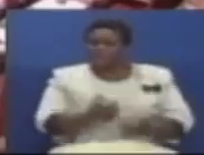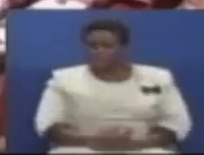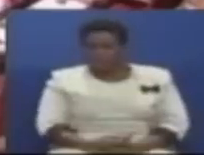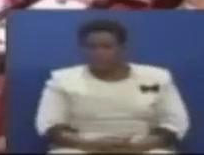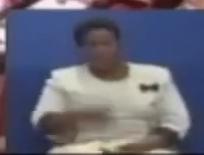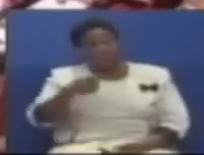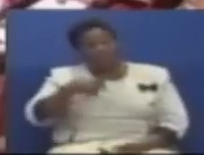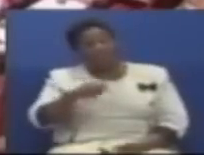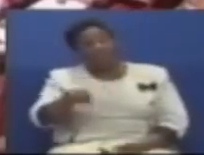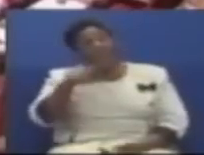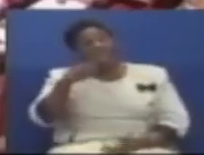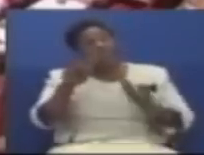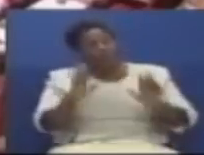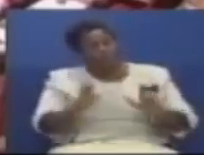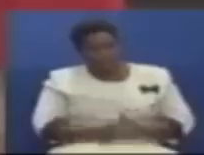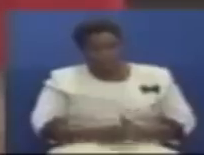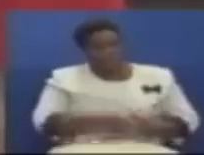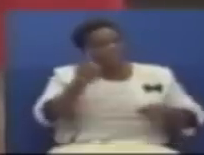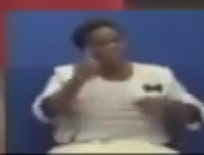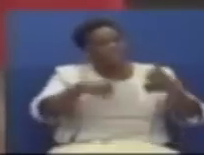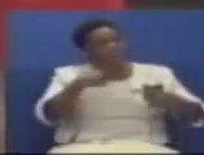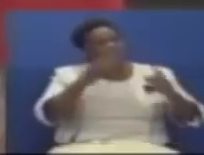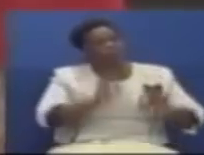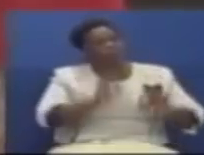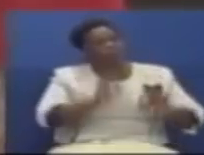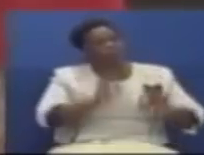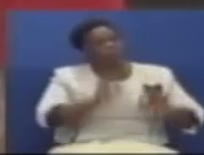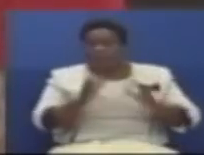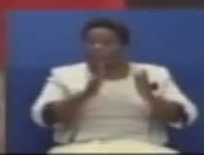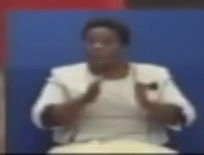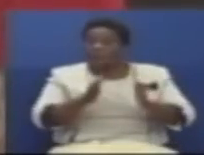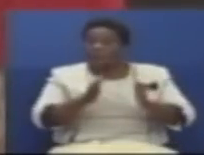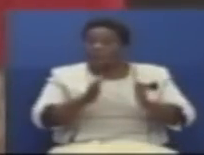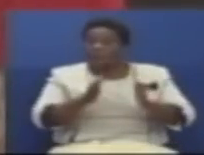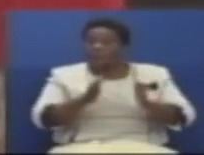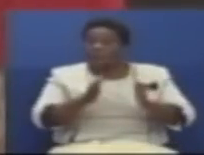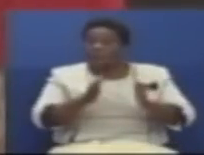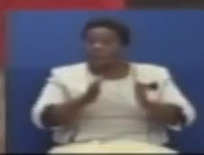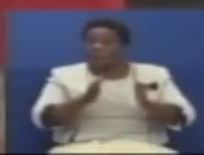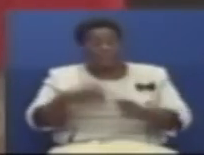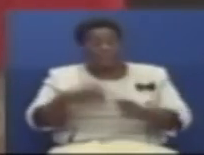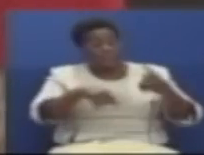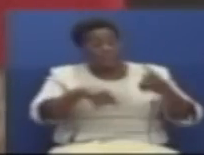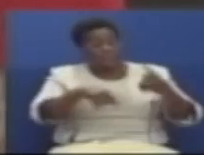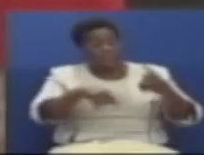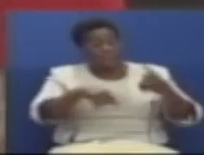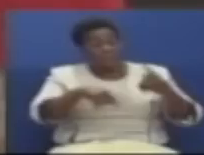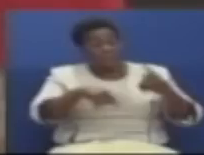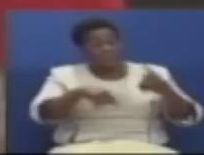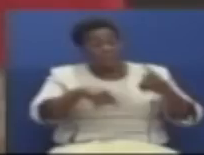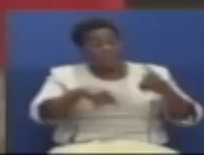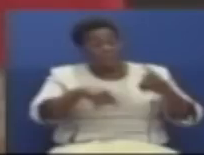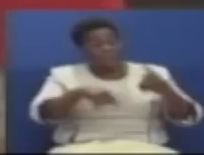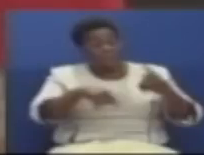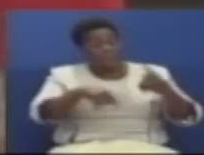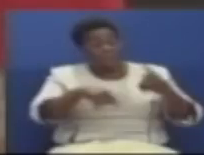nimeanza kusema kwamba siasa mbaya, mipango yote itakuwa hakuna kama siasa itakuwa mbaya. Sasa uelewe tu mheshimiwa,